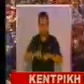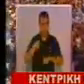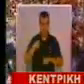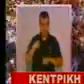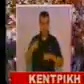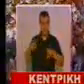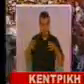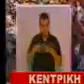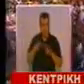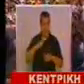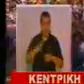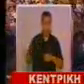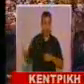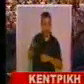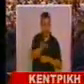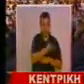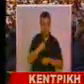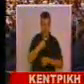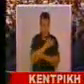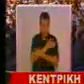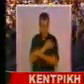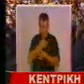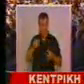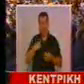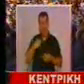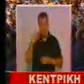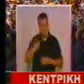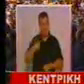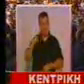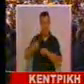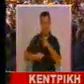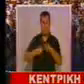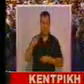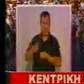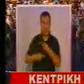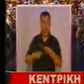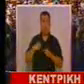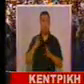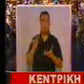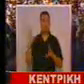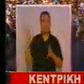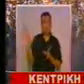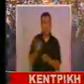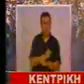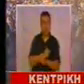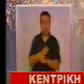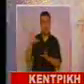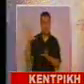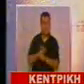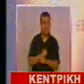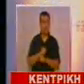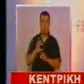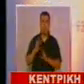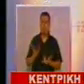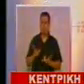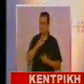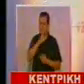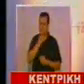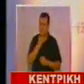και ο λαός έχουμε πείρα και πώς αποσπώνται οι κατακτήσεις με σκληρούς αγώνες και